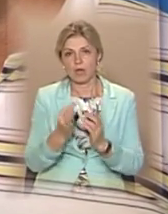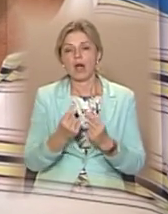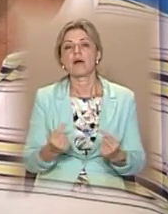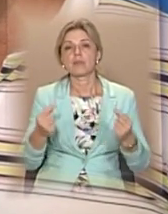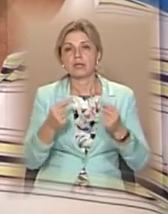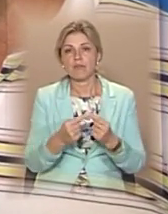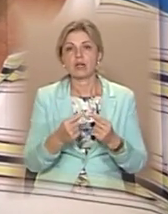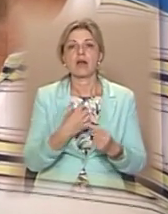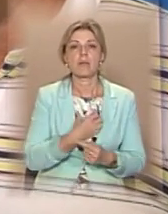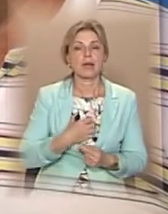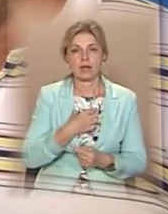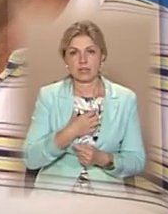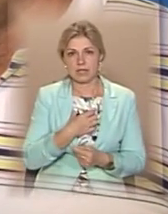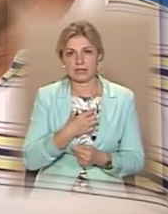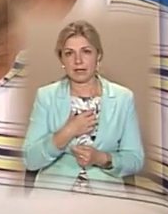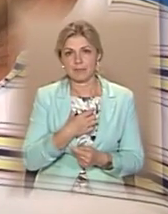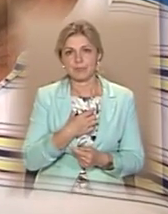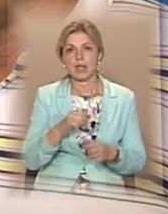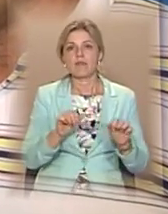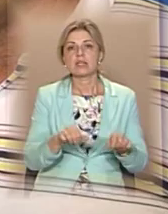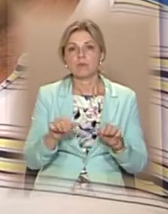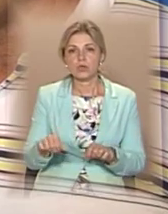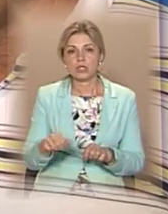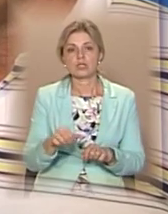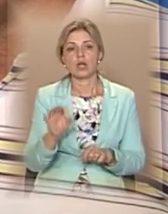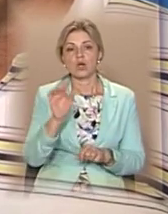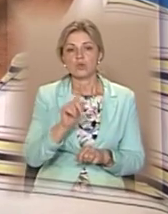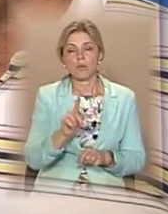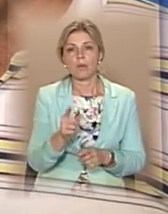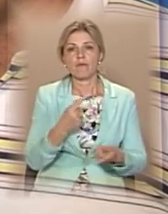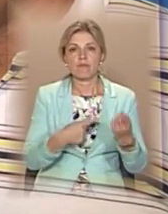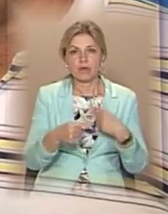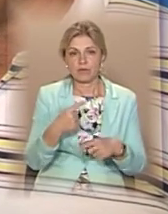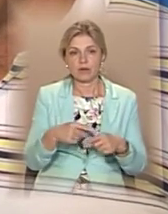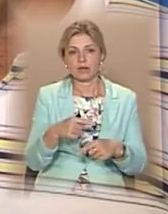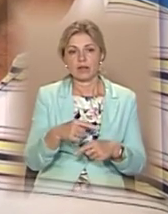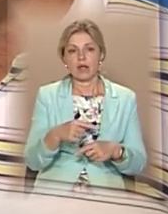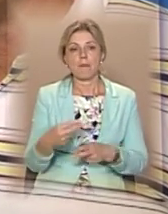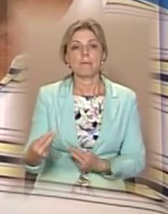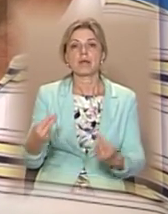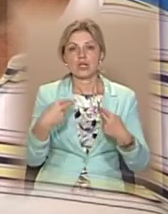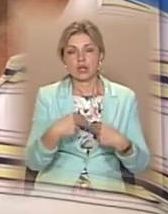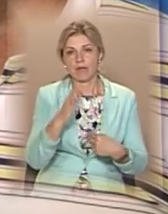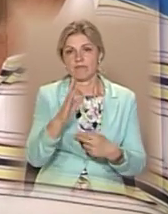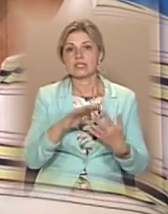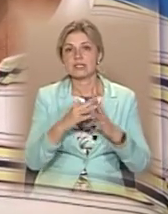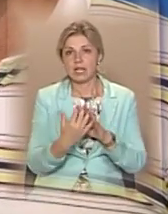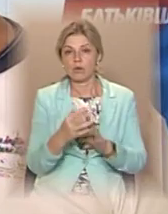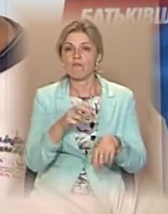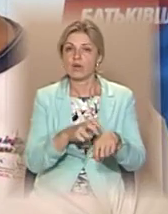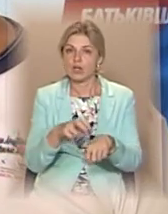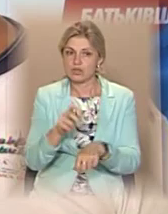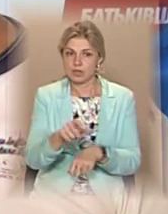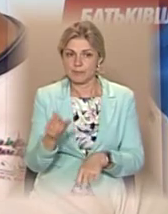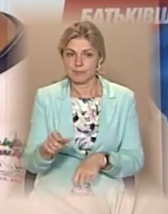ті пріоритетні можливості, щоб поверталися, але приїжджали в село лікарі.